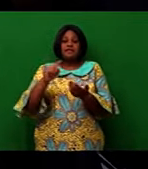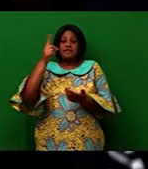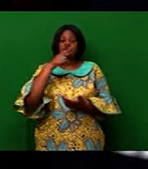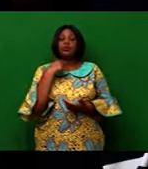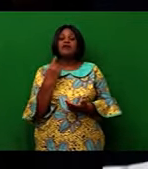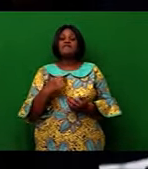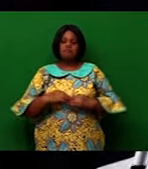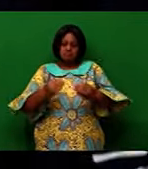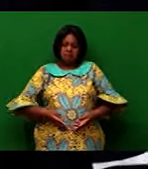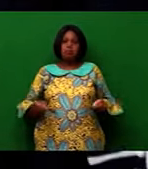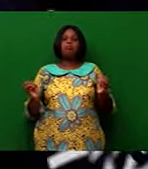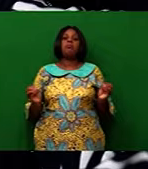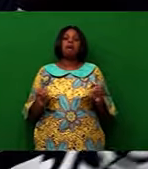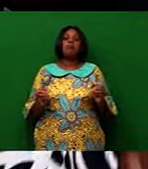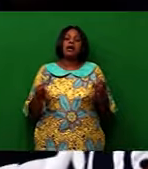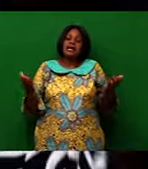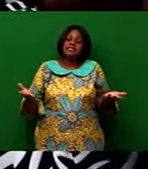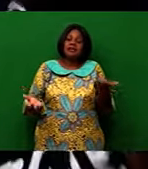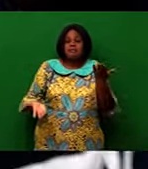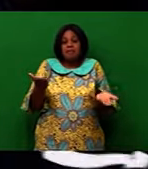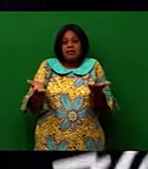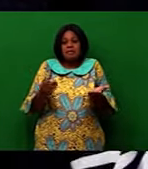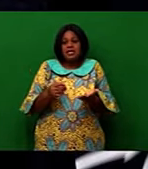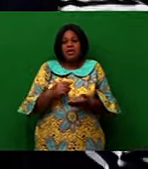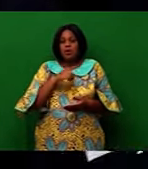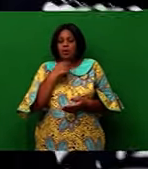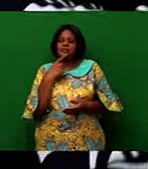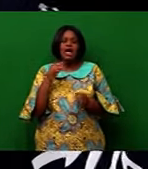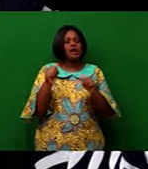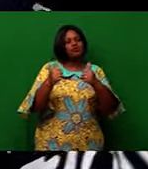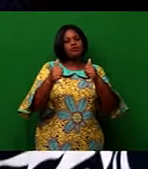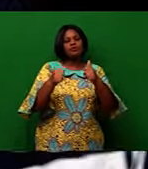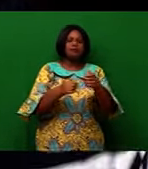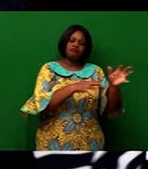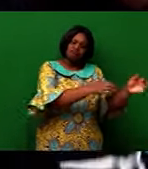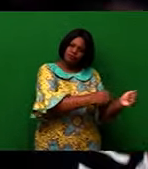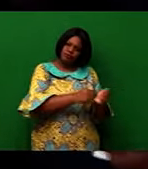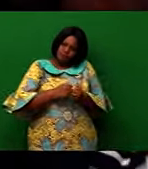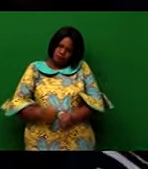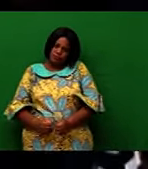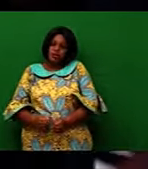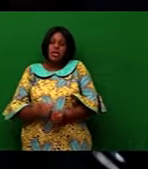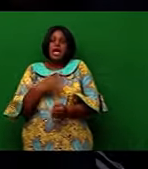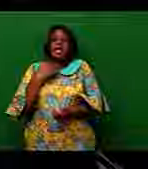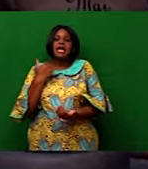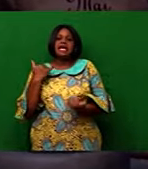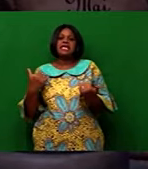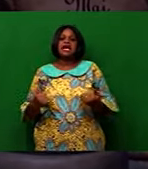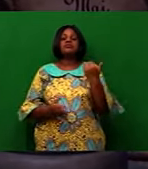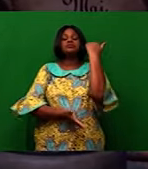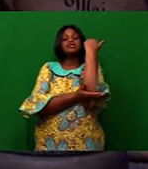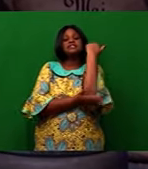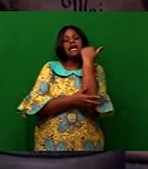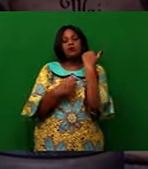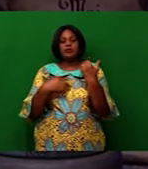memhuri. Mai vanokwanisa kupa go ahead baba kuti mukatore munina wangu kana kuti ningi mutikwanise kuita vana.